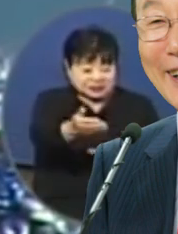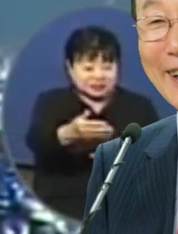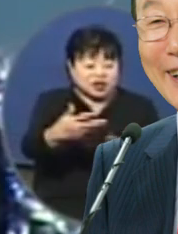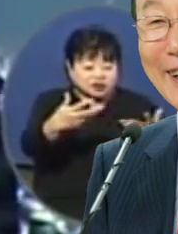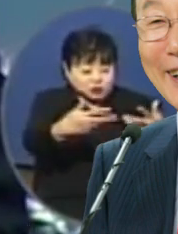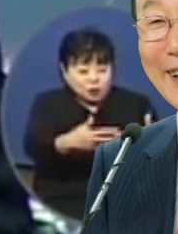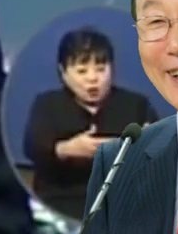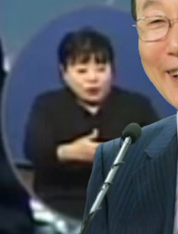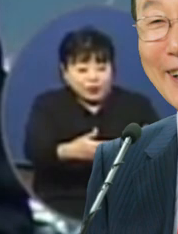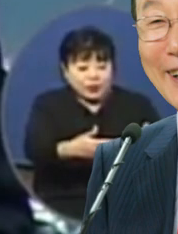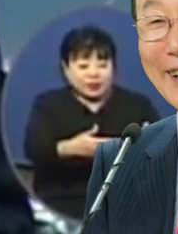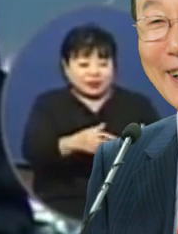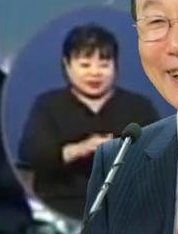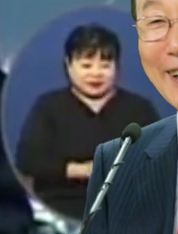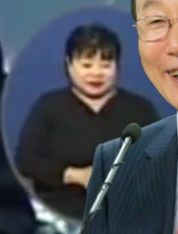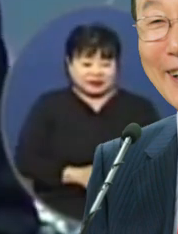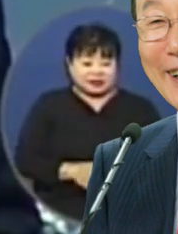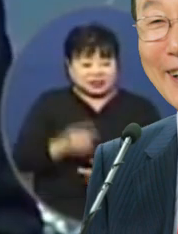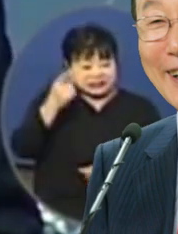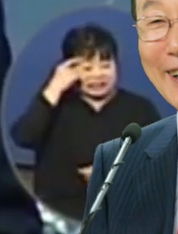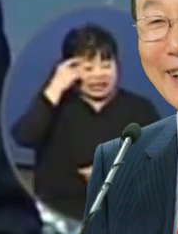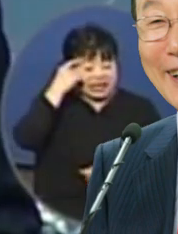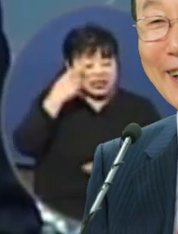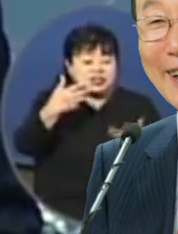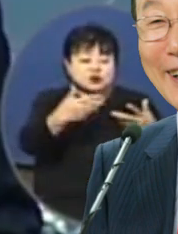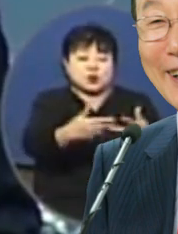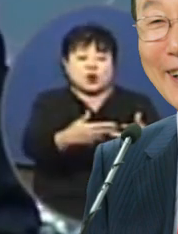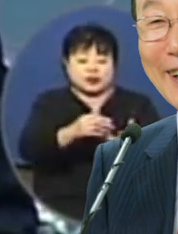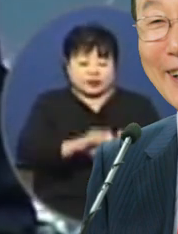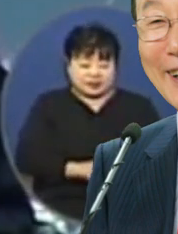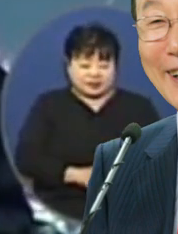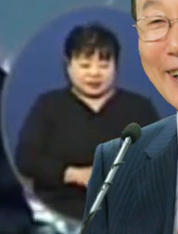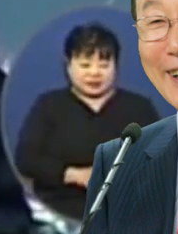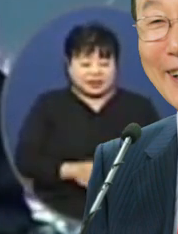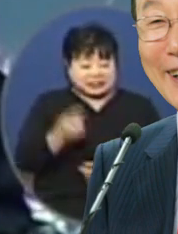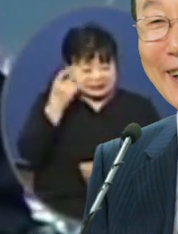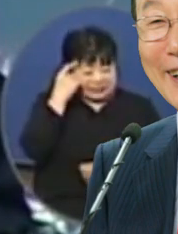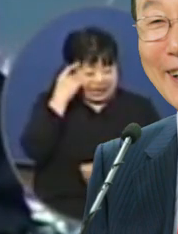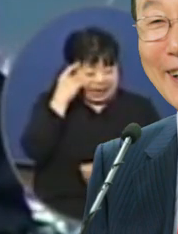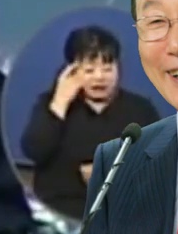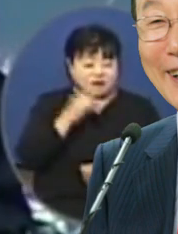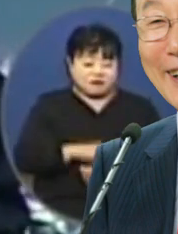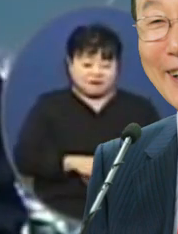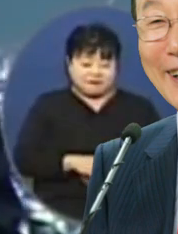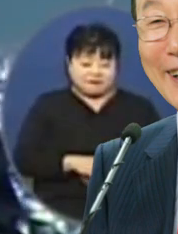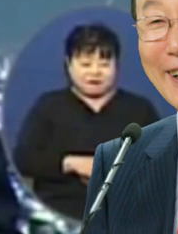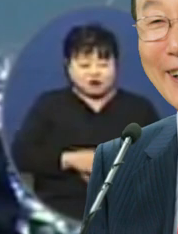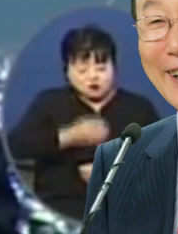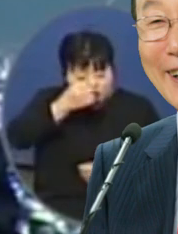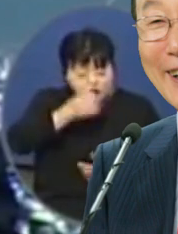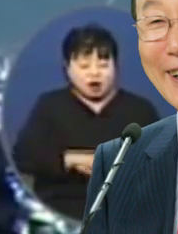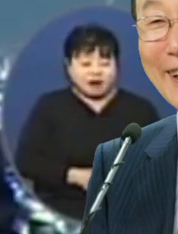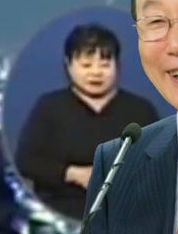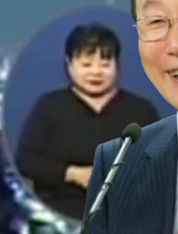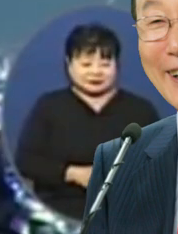조건이 상상이 그 조건인 것입니다. 생각하는 것, 꿈꾸는 것,